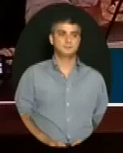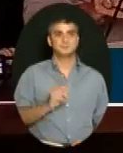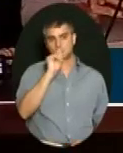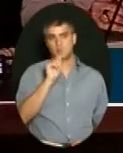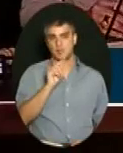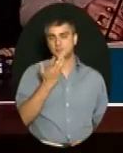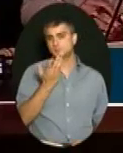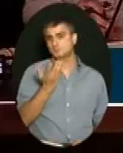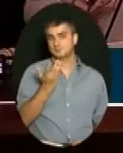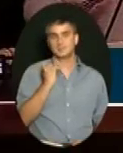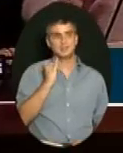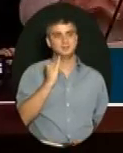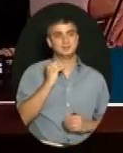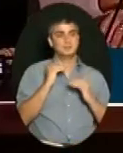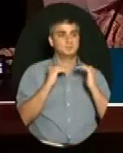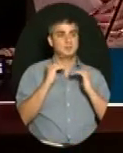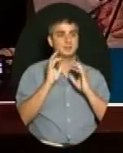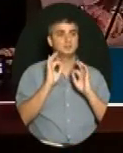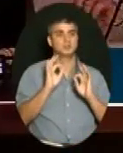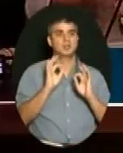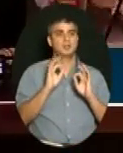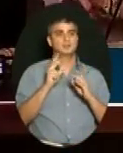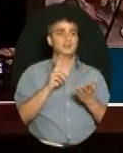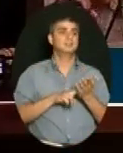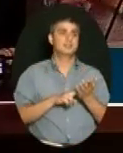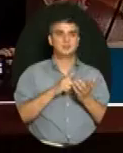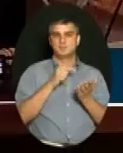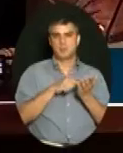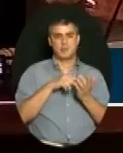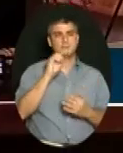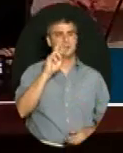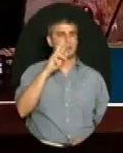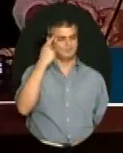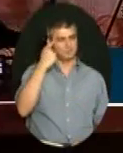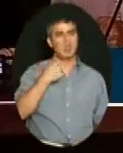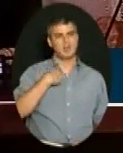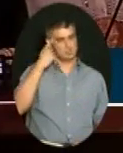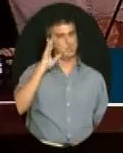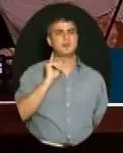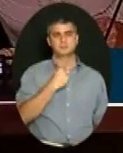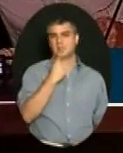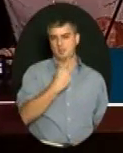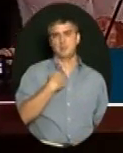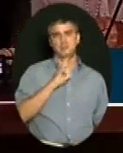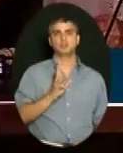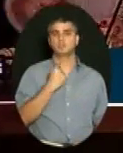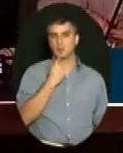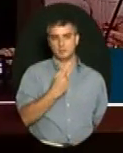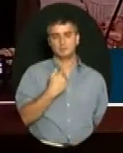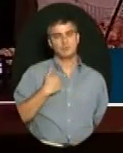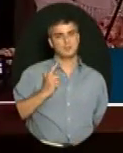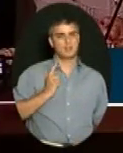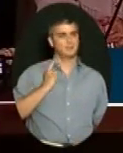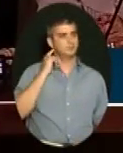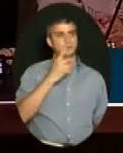שאולי באיזושהי מידה של צדק. כי מירי רגב יודעת, אני יודעת מה להגיד. אני יש לי מה להגיד, אנחנו נחכה